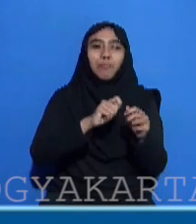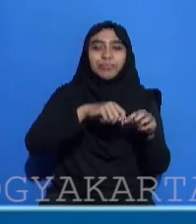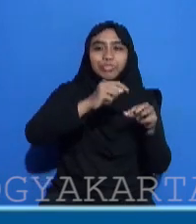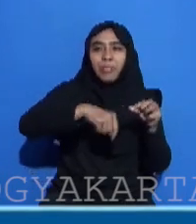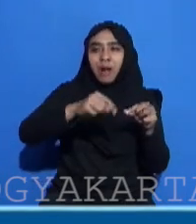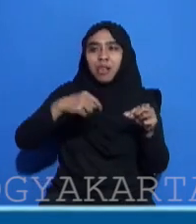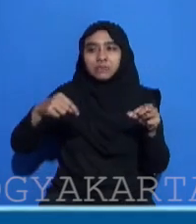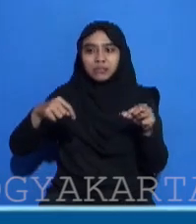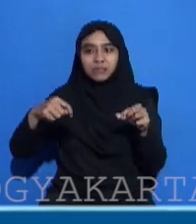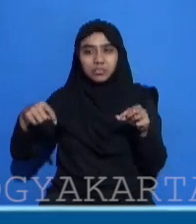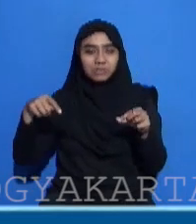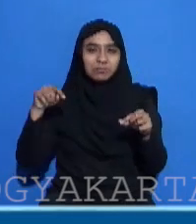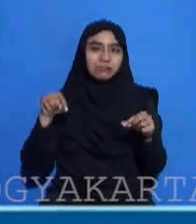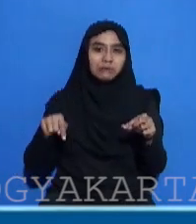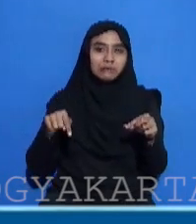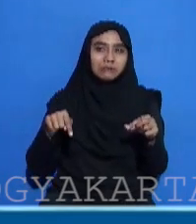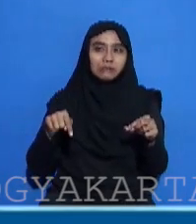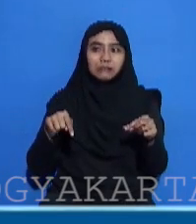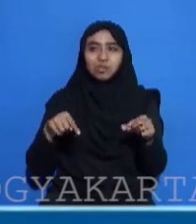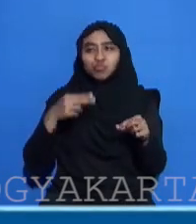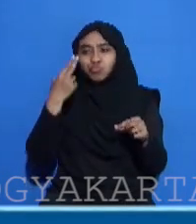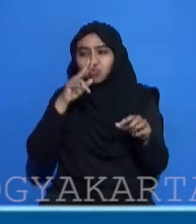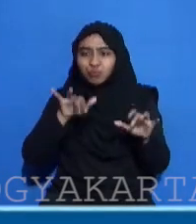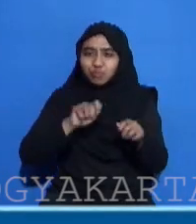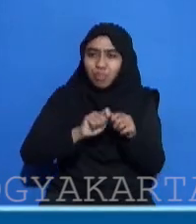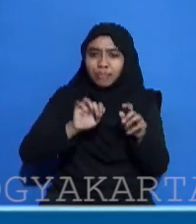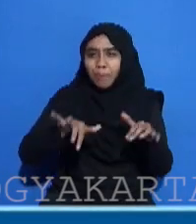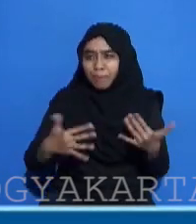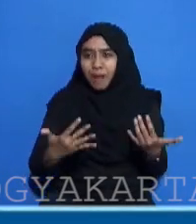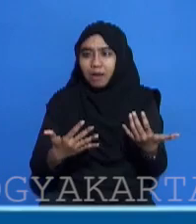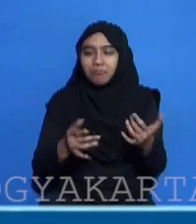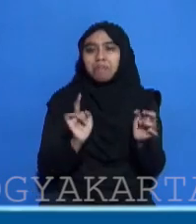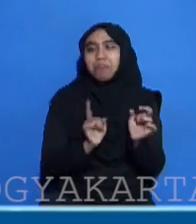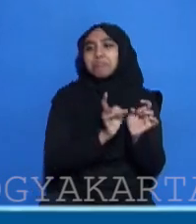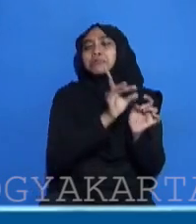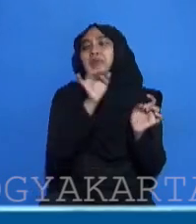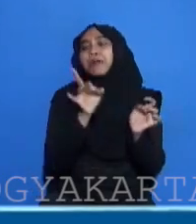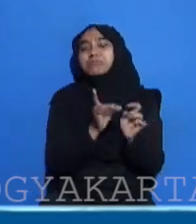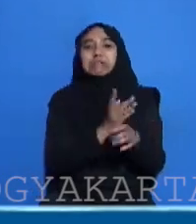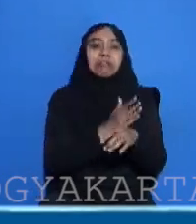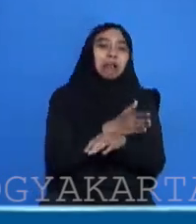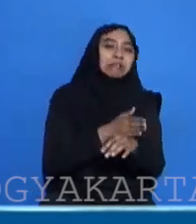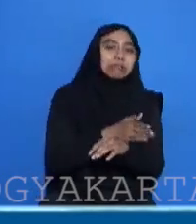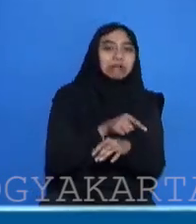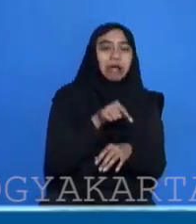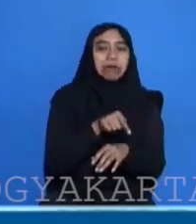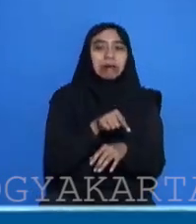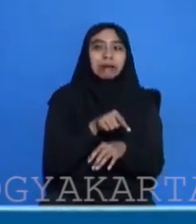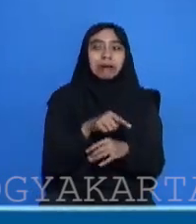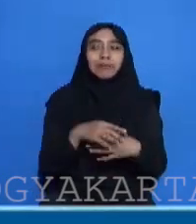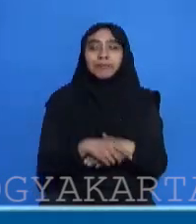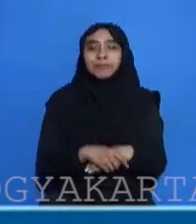utawi damai kangsul Kang di bahan bakar kerajinan serat alam salah Soleh warga ingkang dumugiweda sak